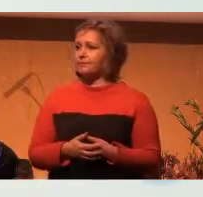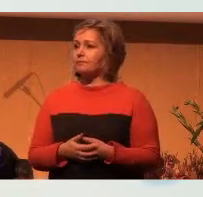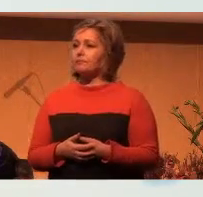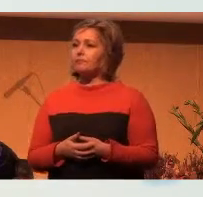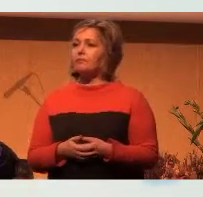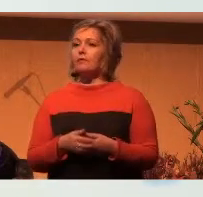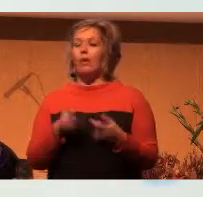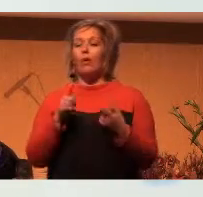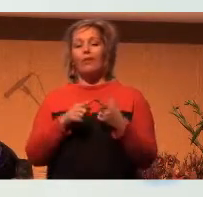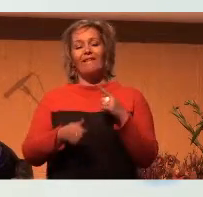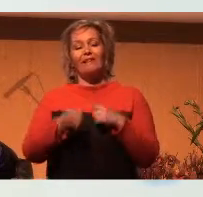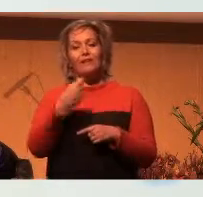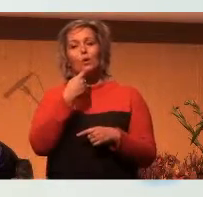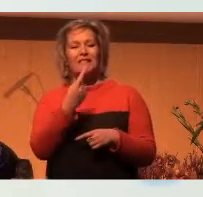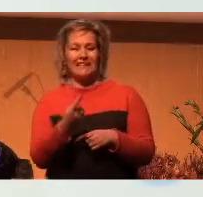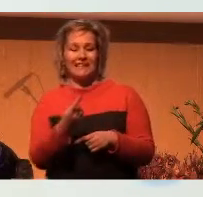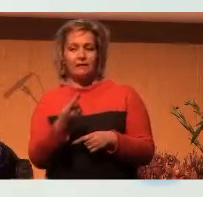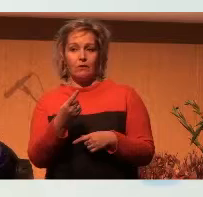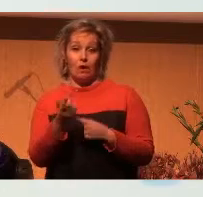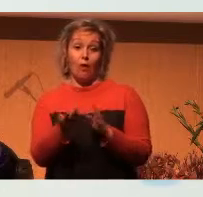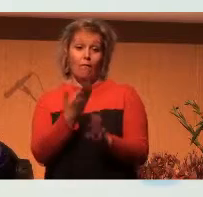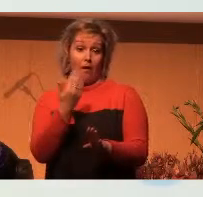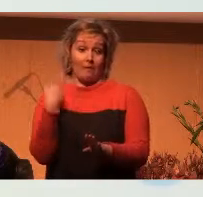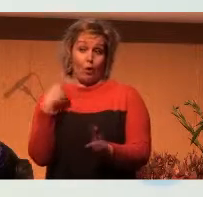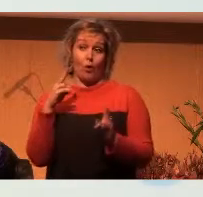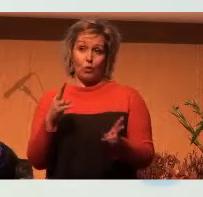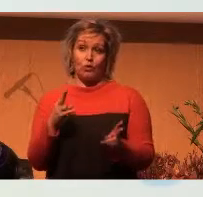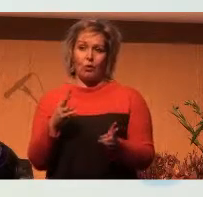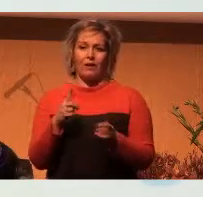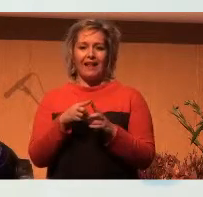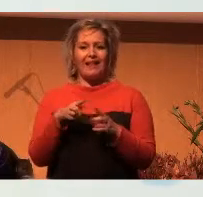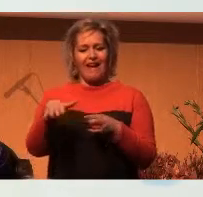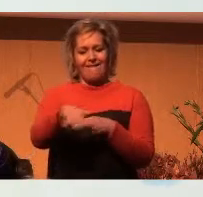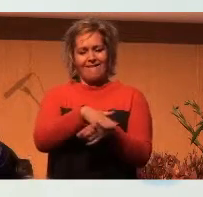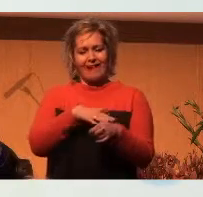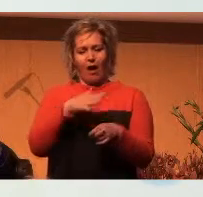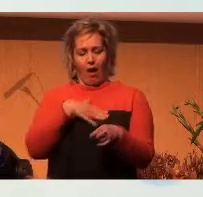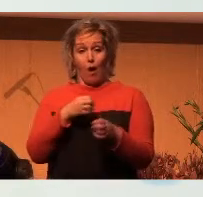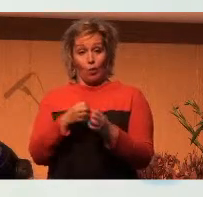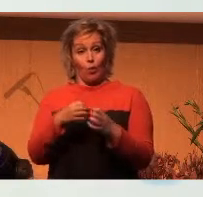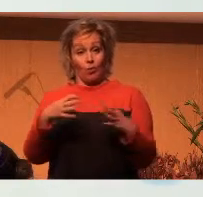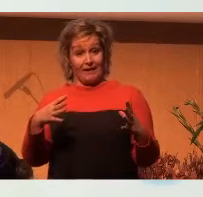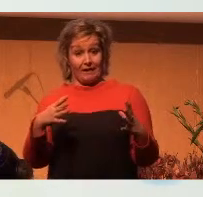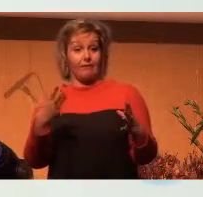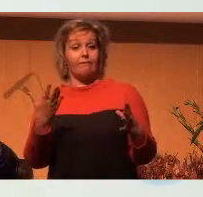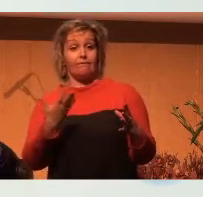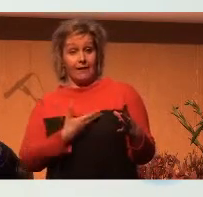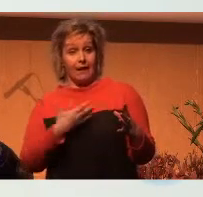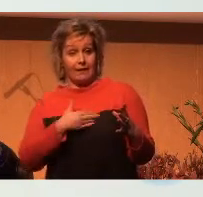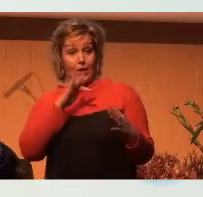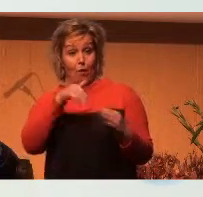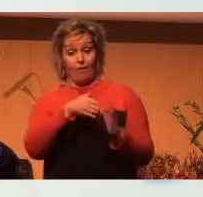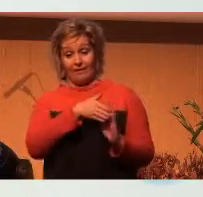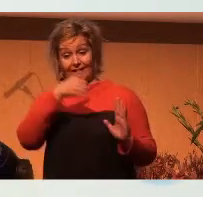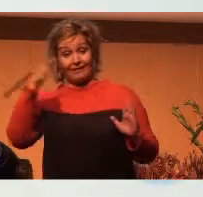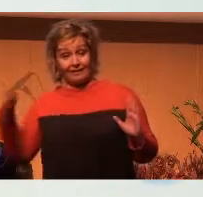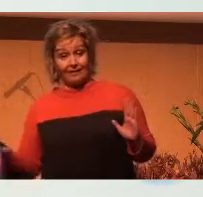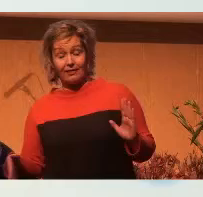Og så er det jo viktig å si da, og det kom jo fram i går også, at dette feltet har jo utviklet seg betydelig over tid.